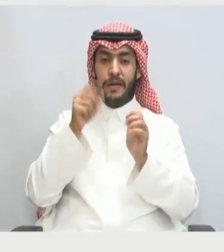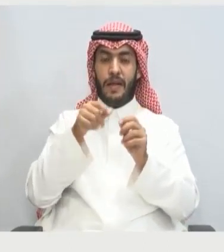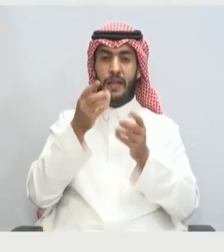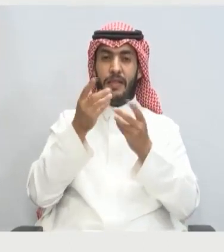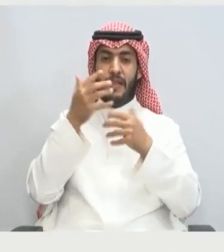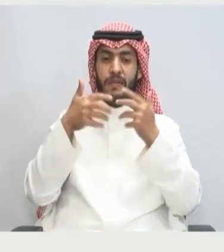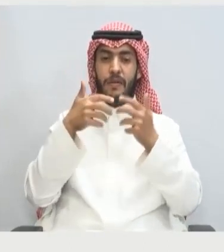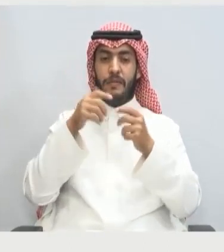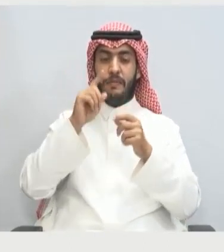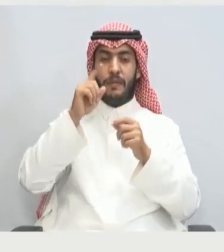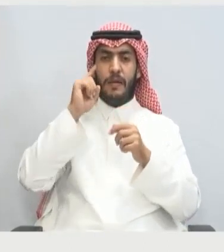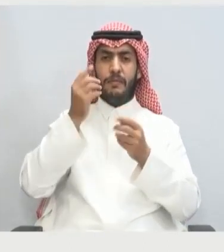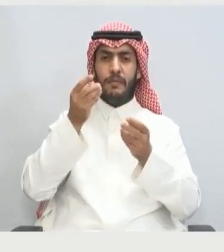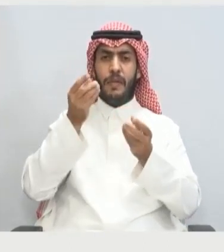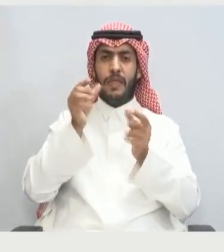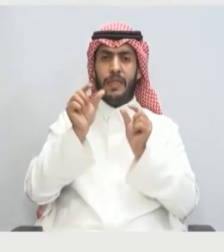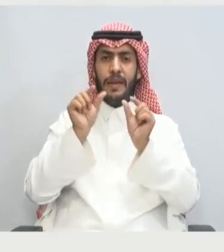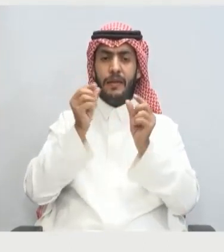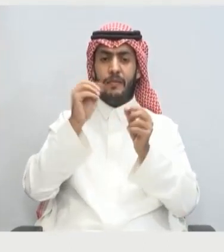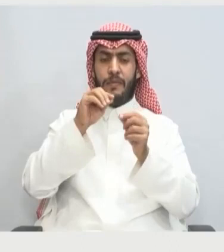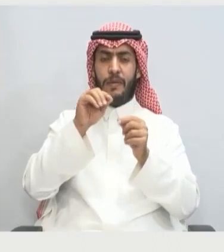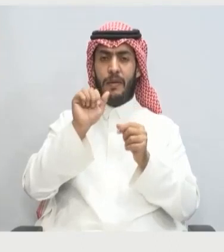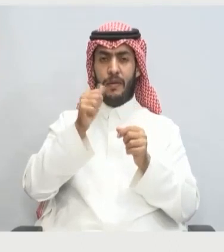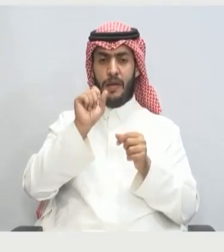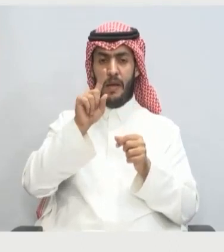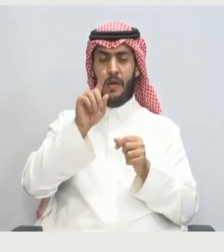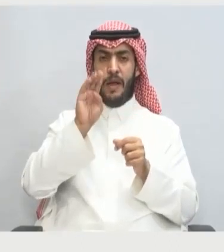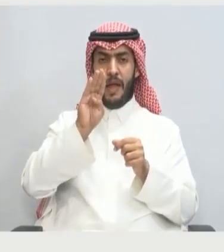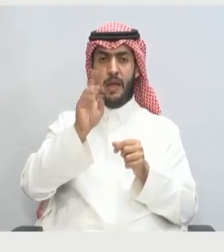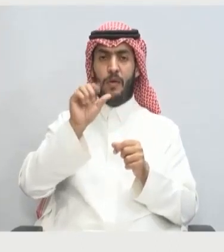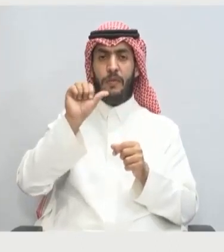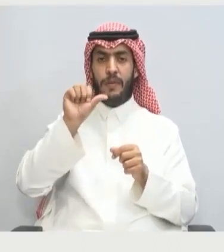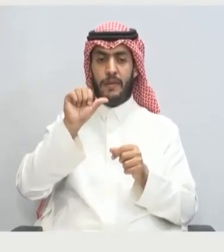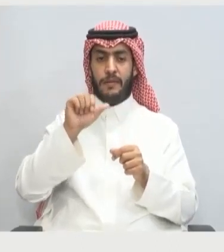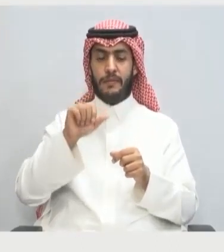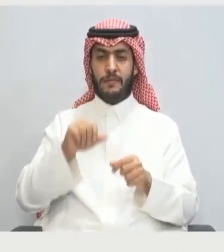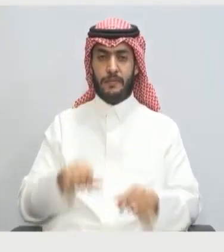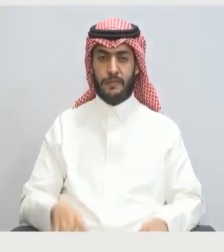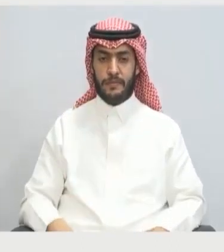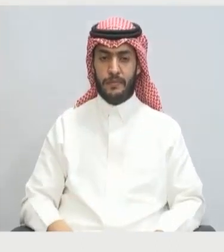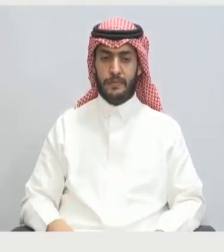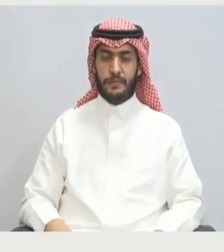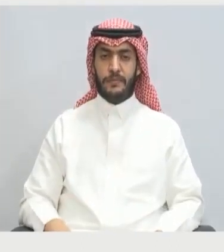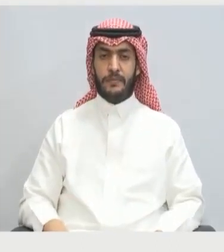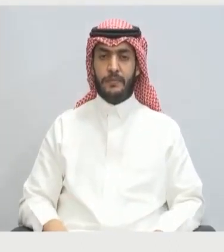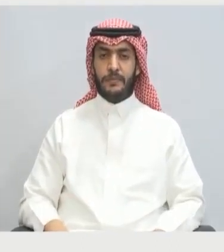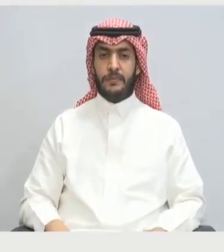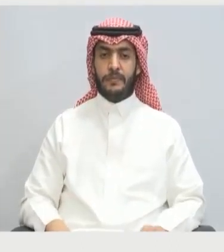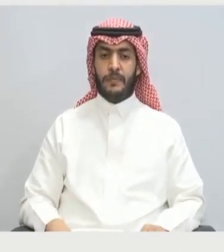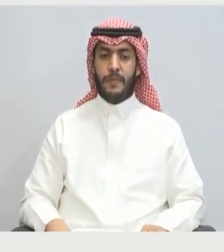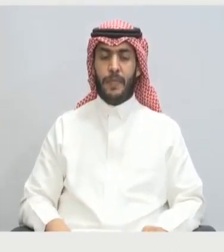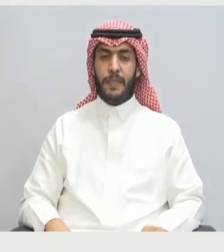التفاعل ولكن بتراكيز مختلفه لكل من الماده الاولى والماده الثانيه لكل من الا a والبي